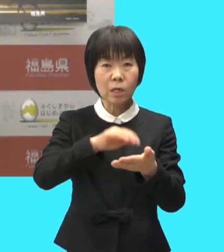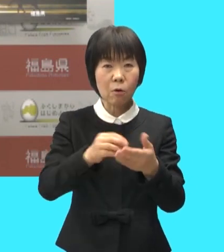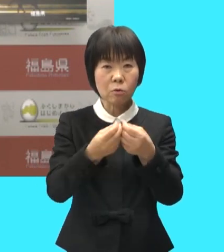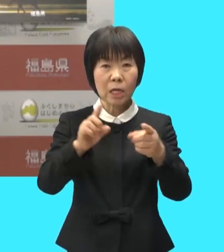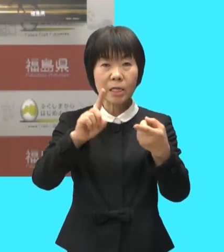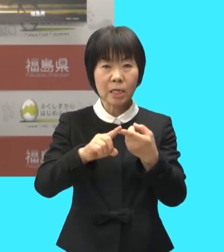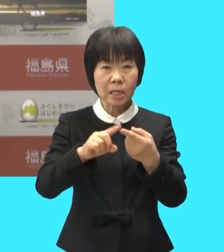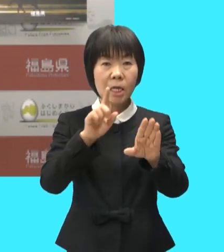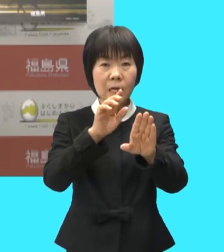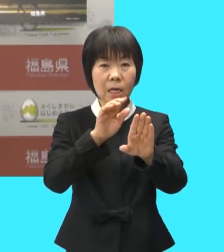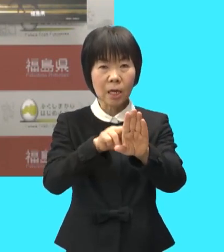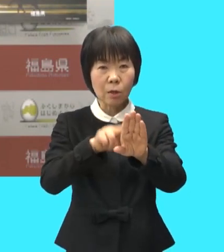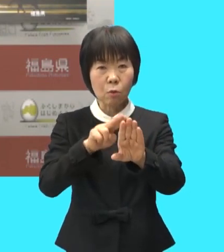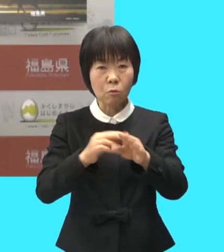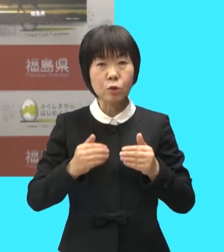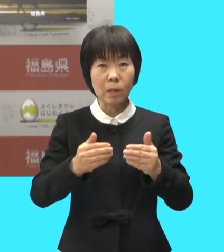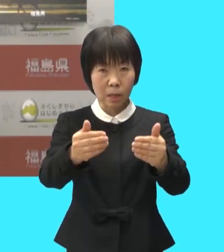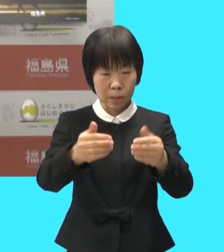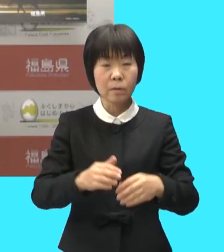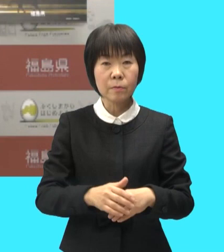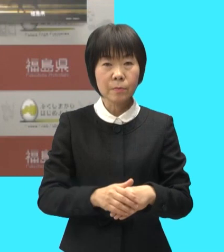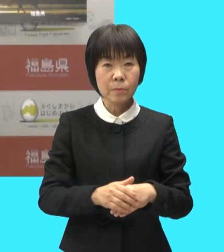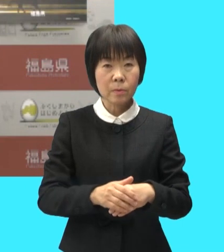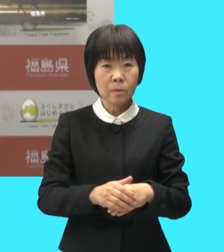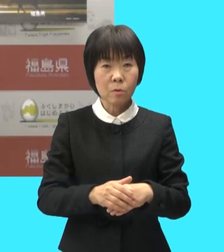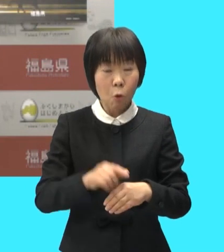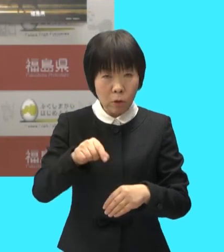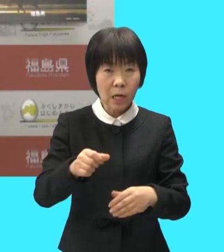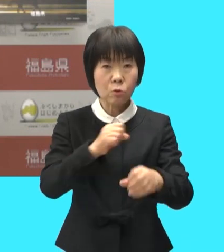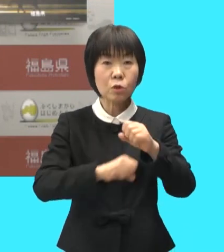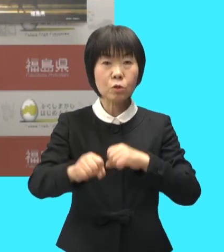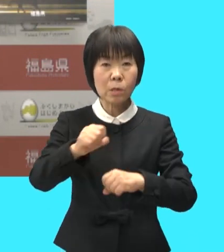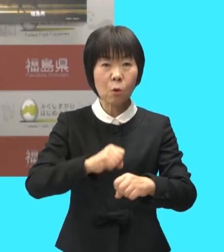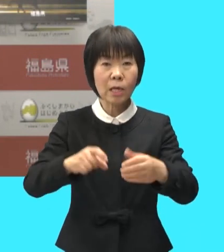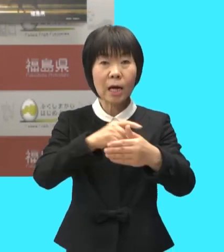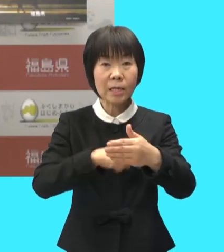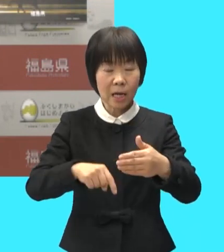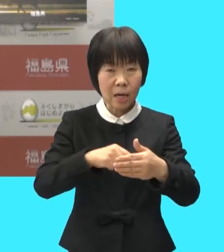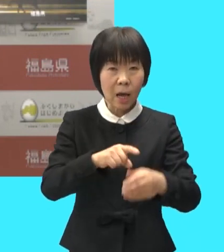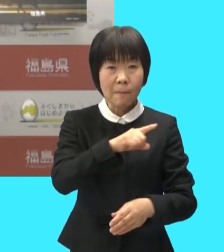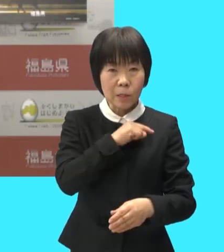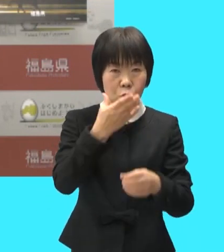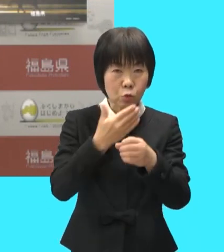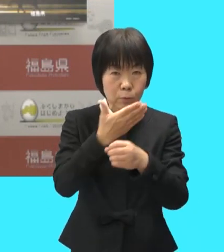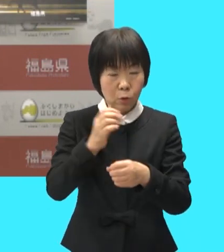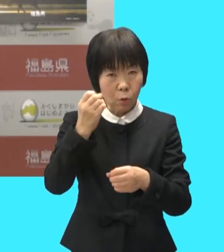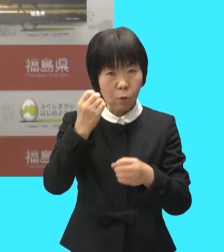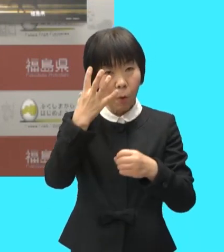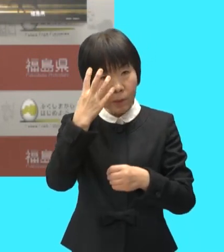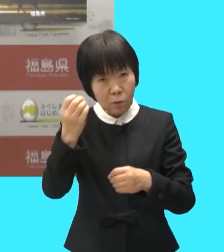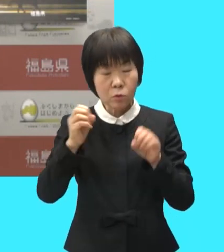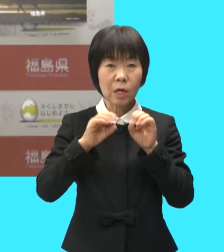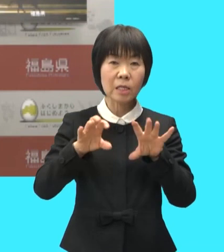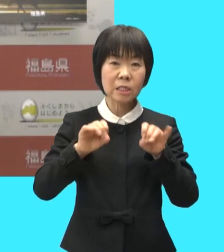に検討を進めているところでございます。こういった取り組みを行う中で、まず福島の魅力の発信と合わ